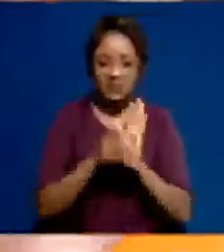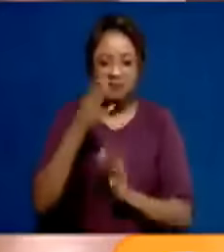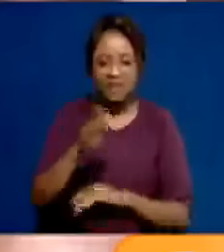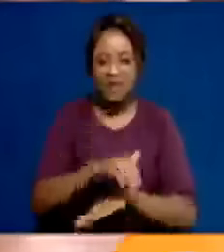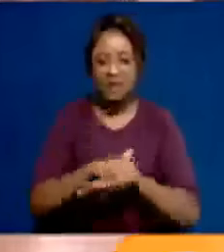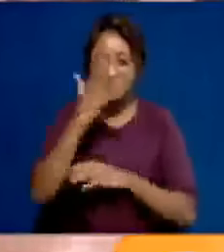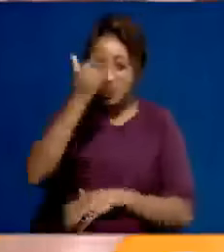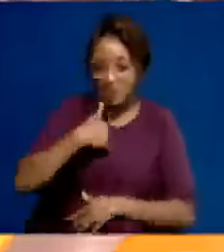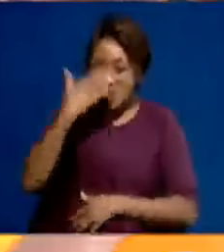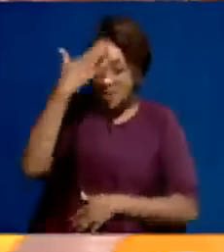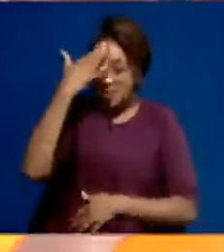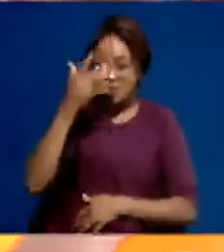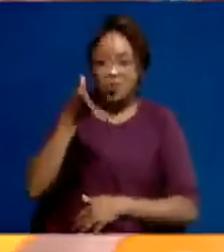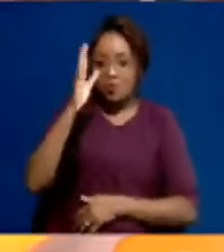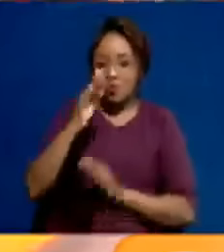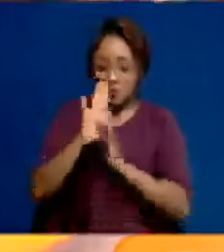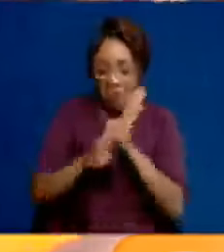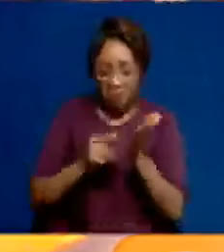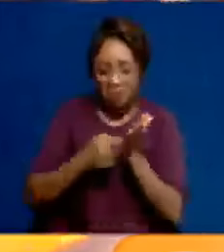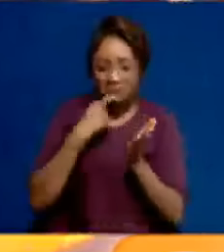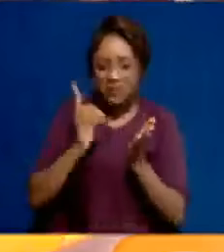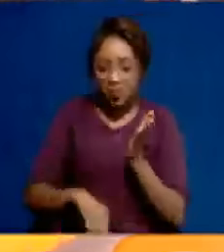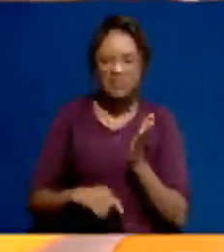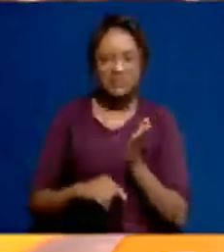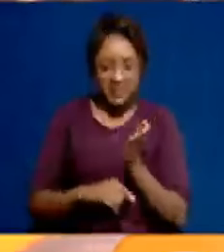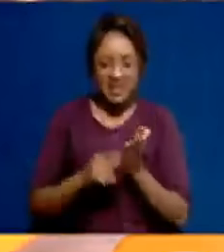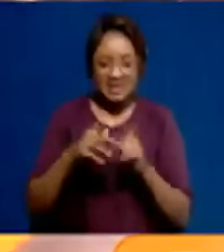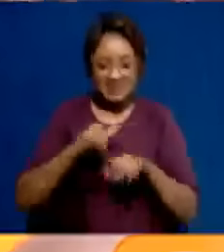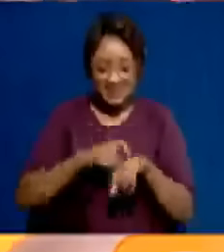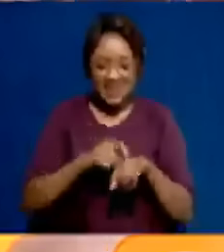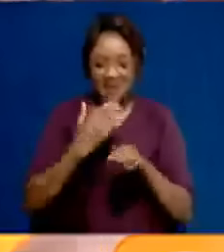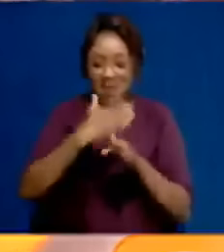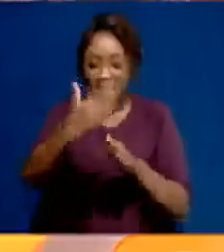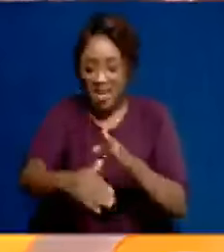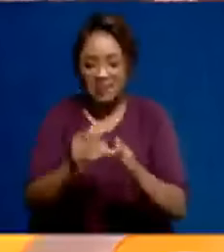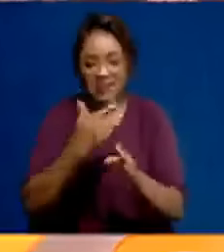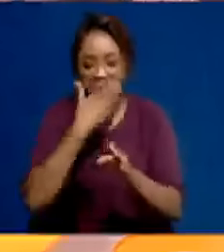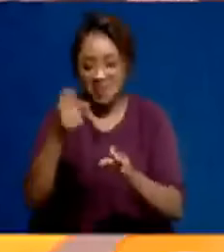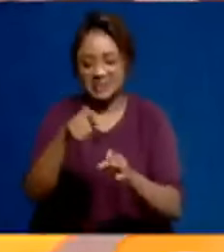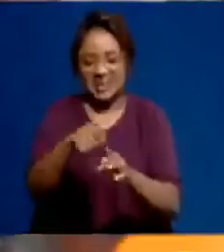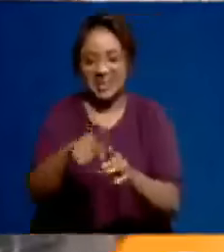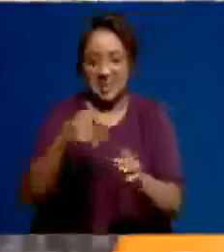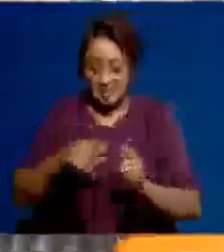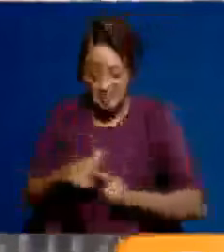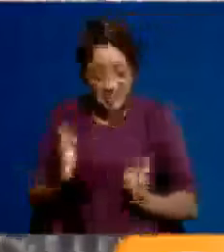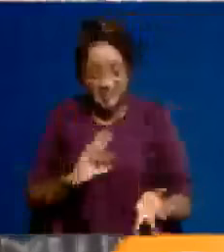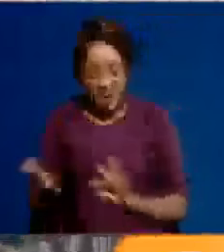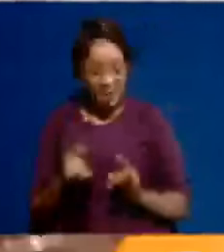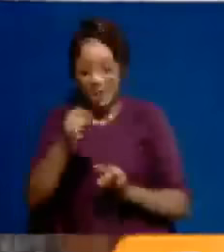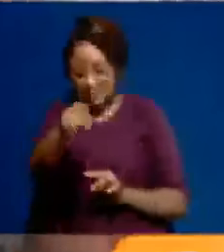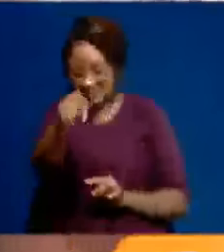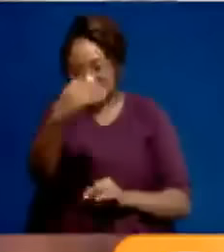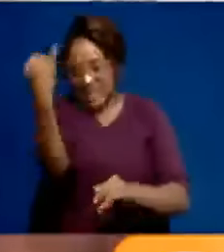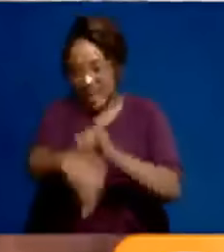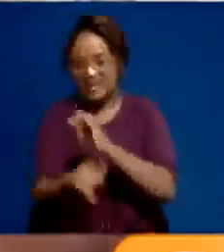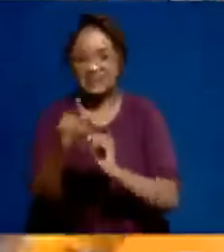Bible says the end of something is better than its beginning, and I thank God for what he has done. Akiwa anatoka